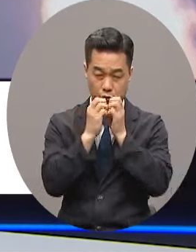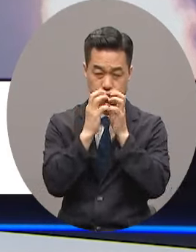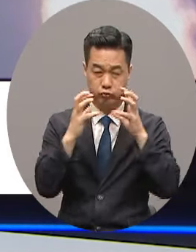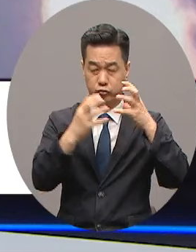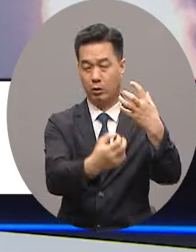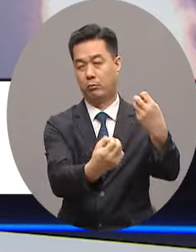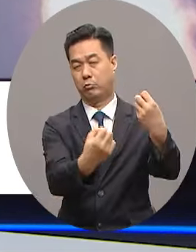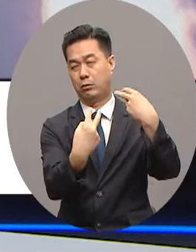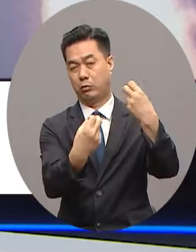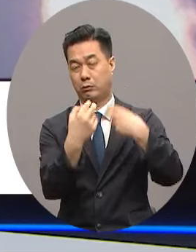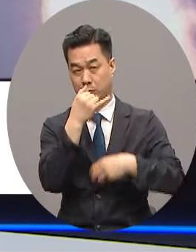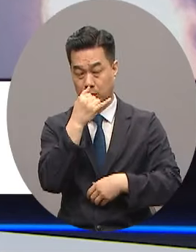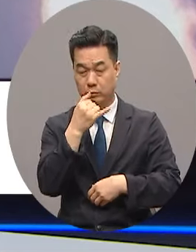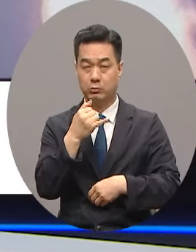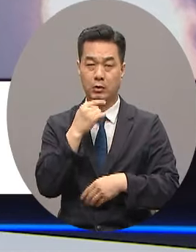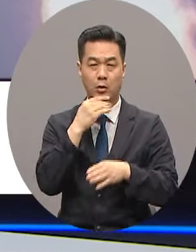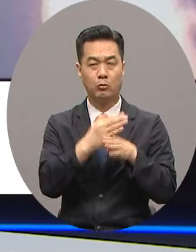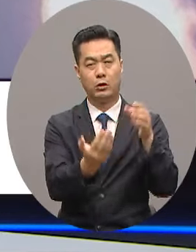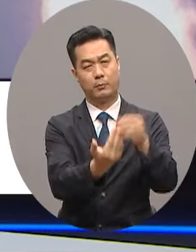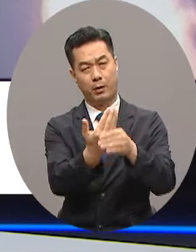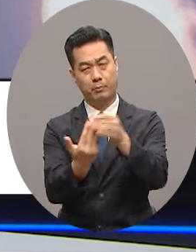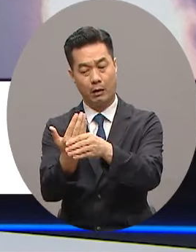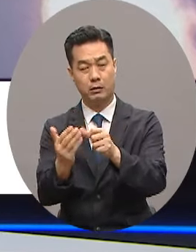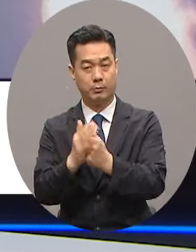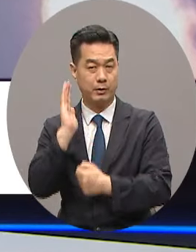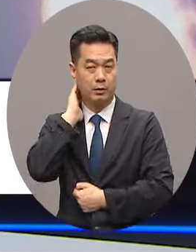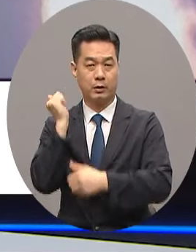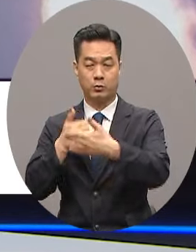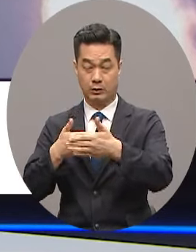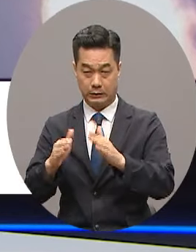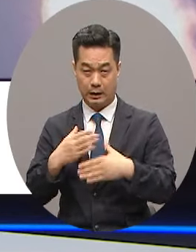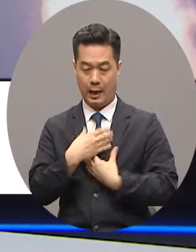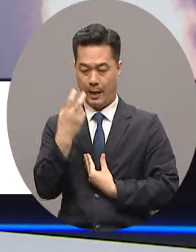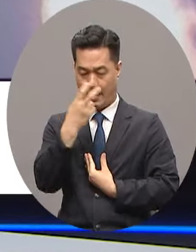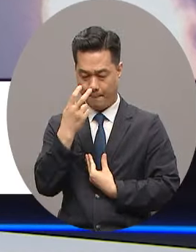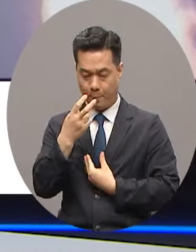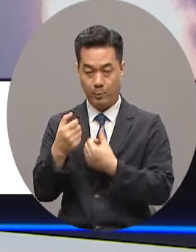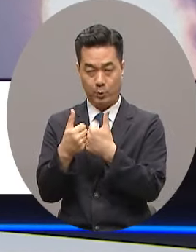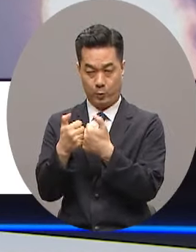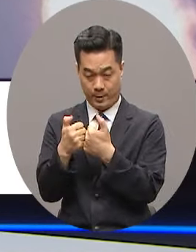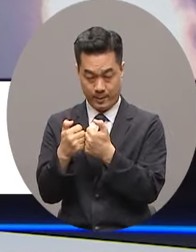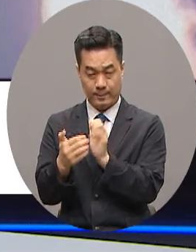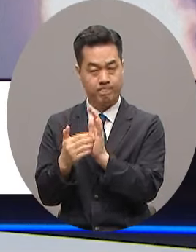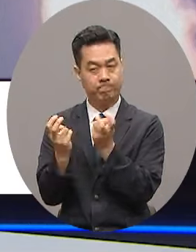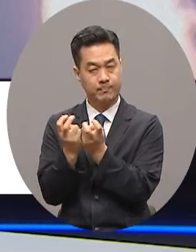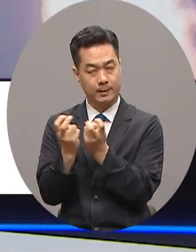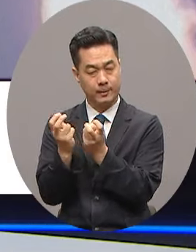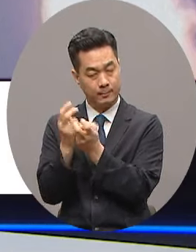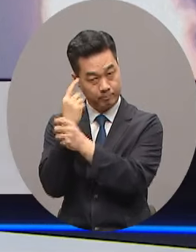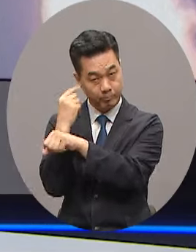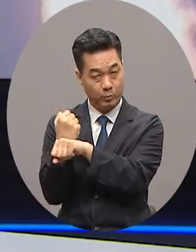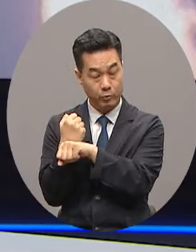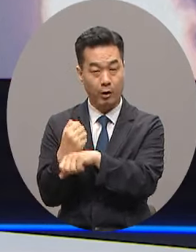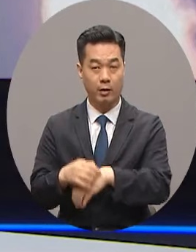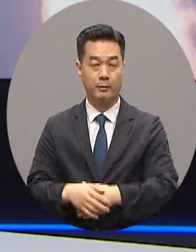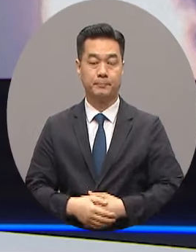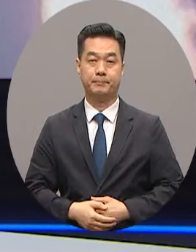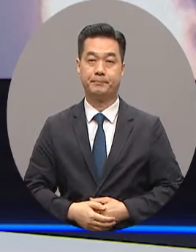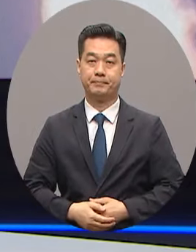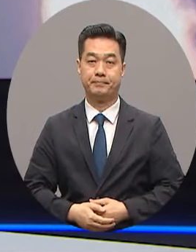보냈는데요 이땅 북한의 도발의 대통령실은 안보 상황 점검 회의를 열고 대응 방안을 논의했습니다 홍일표 기자가